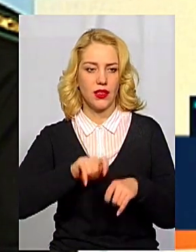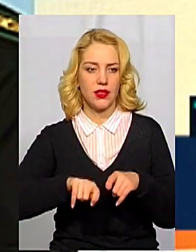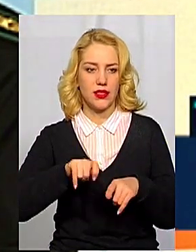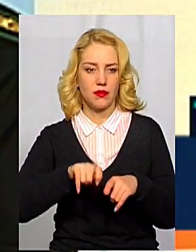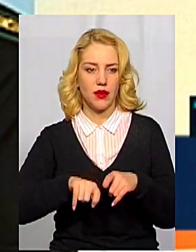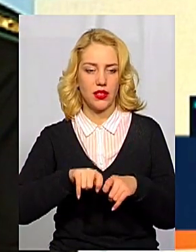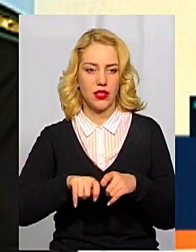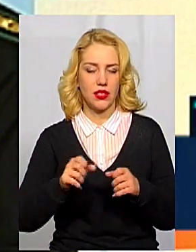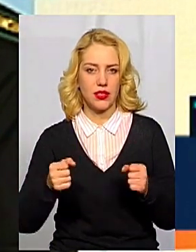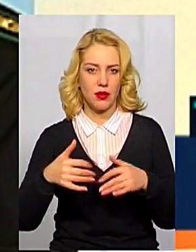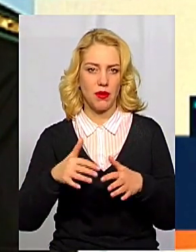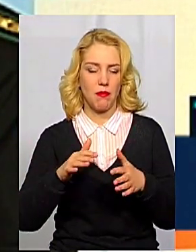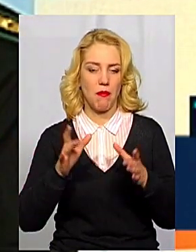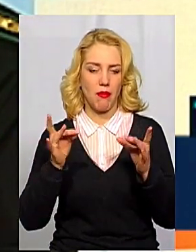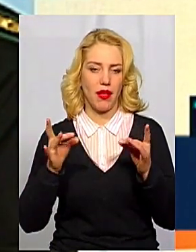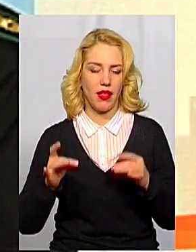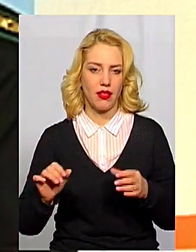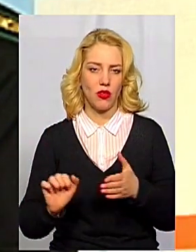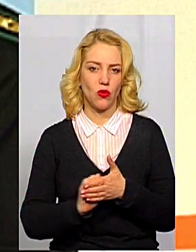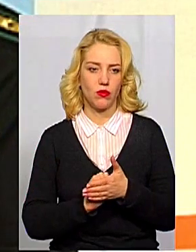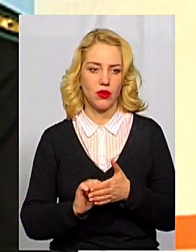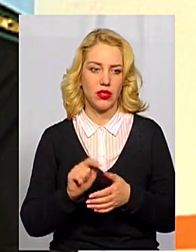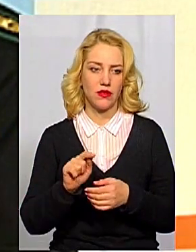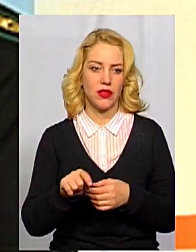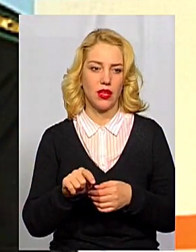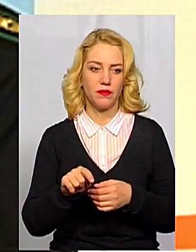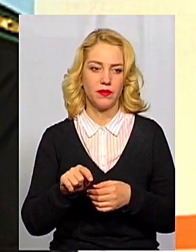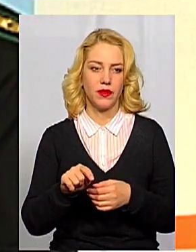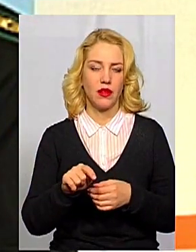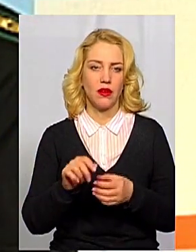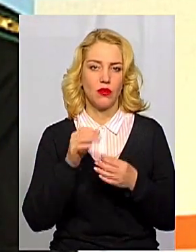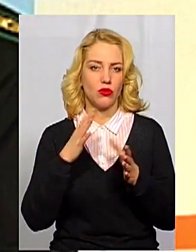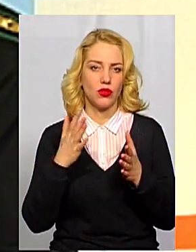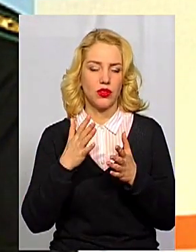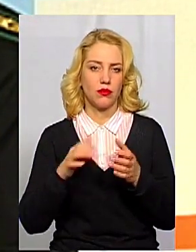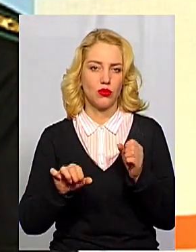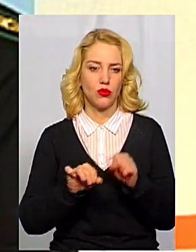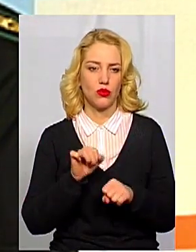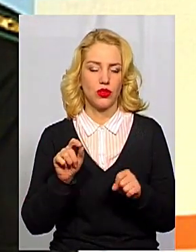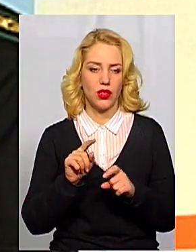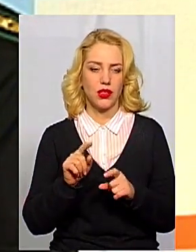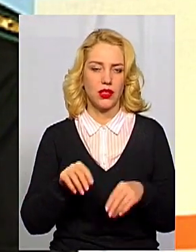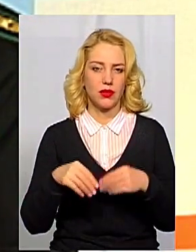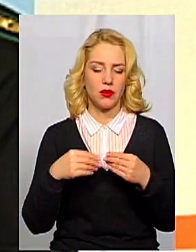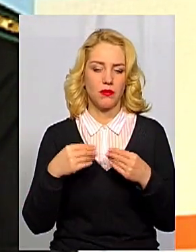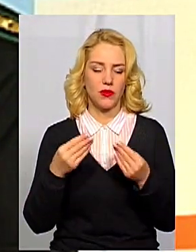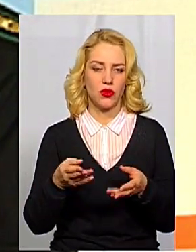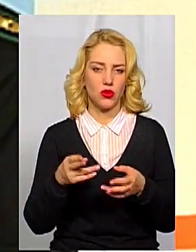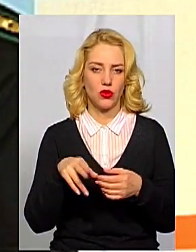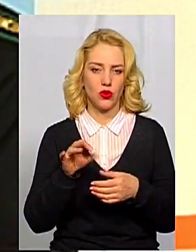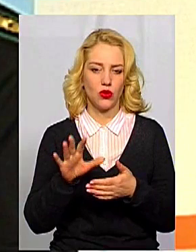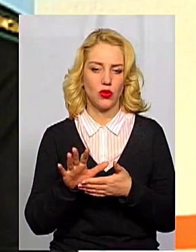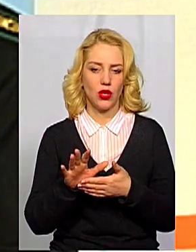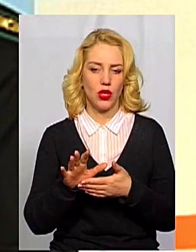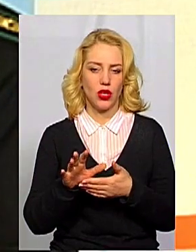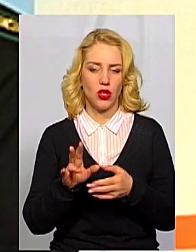інспектором зібрано цей пакет документів, сформовано справу, тобто фактично там будь-яких порушень, які спричинили би заподіяння шкоди